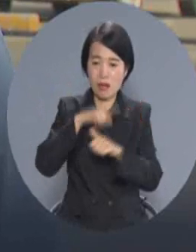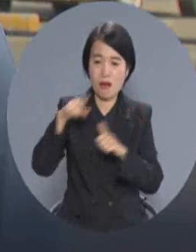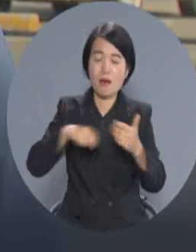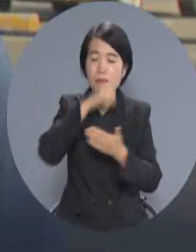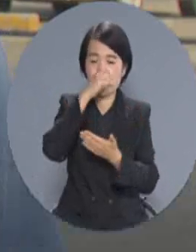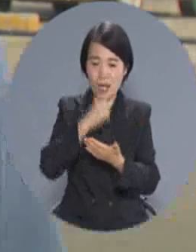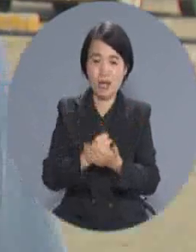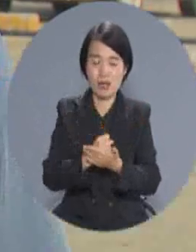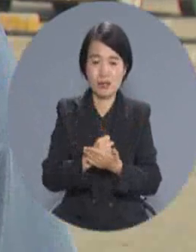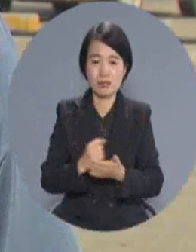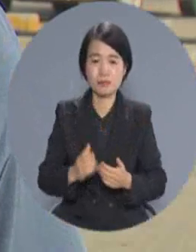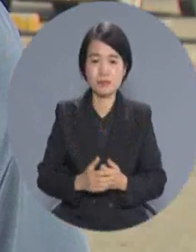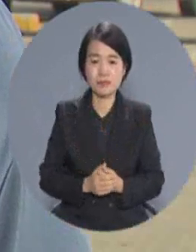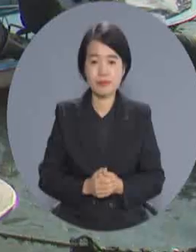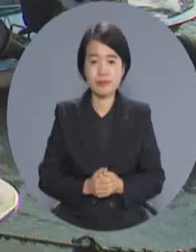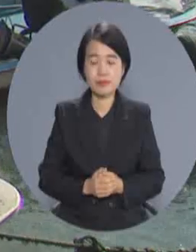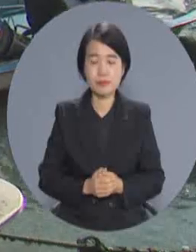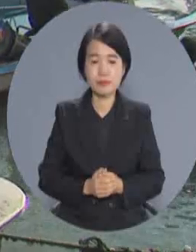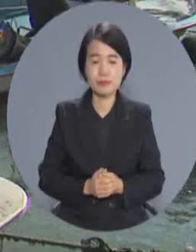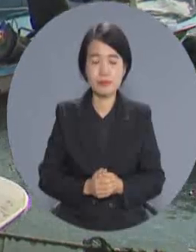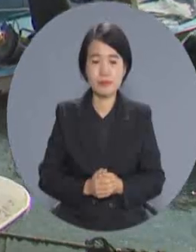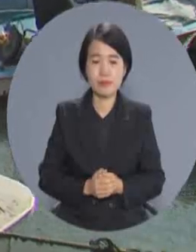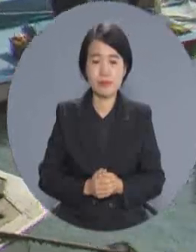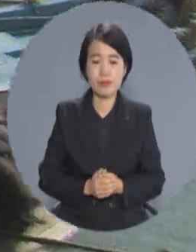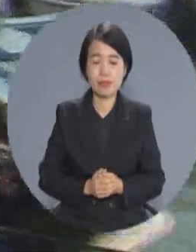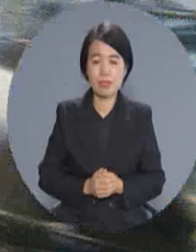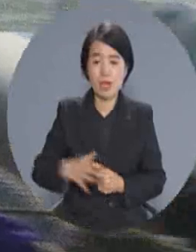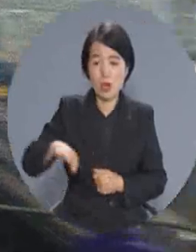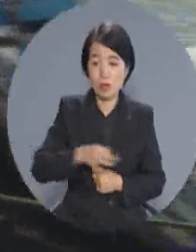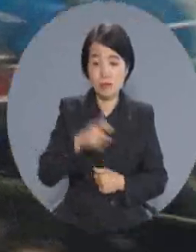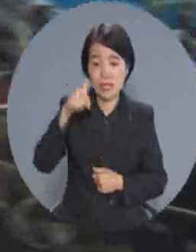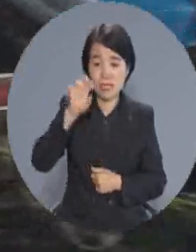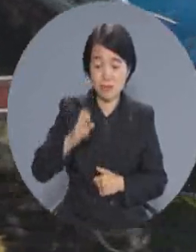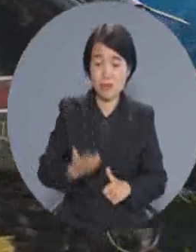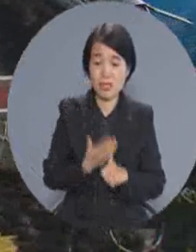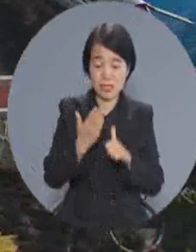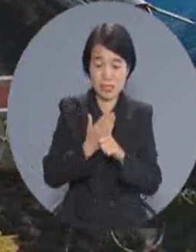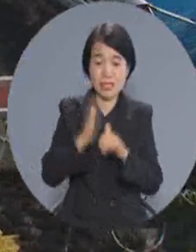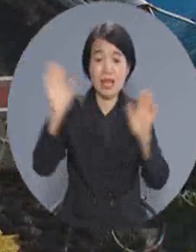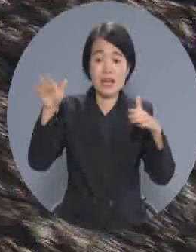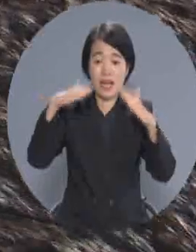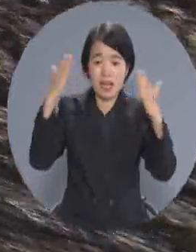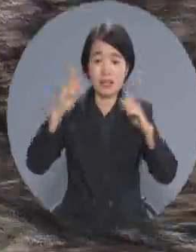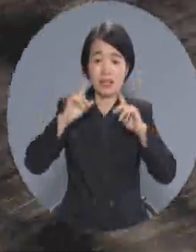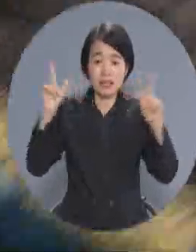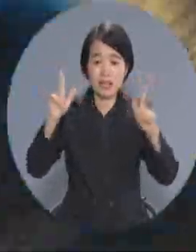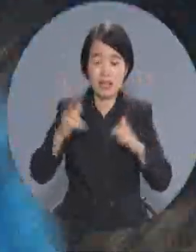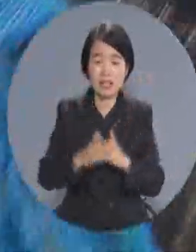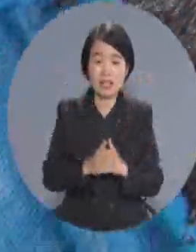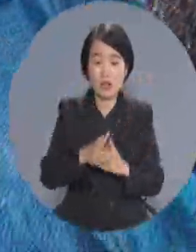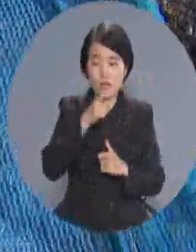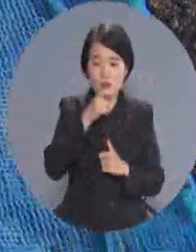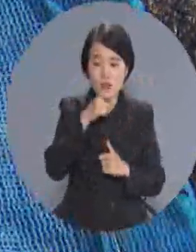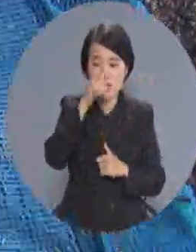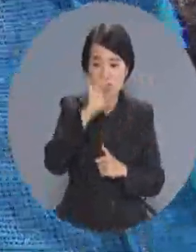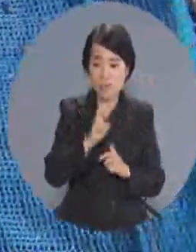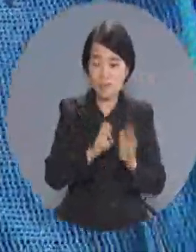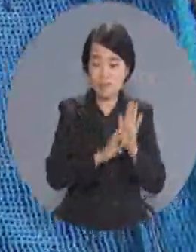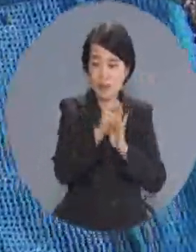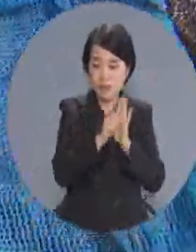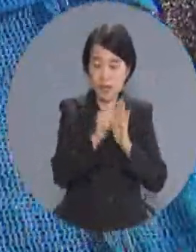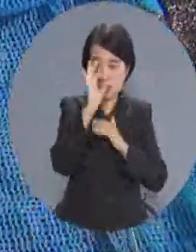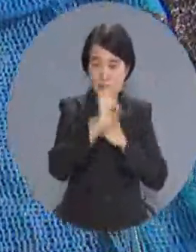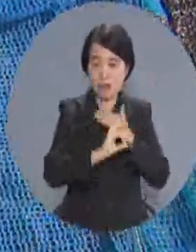거 이런 게 다 잘 맞아가지고 곱창 김이 나오는 깊어가는 가을 물김 경매가 이루어지는